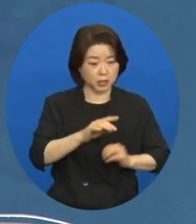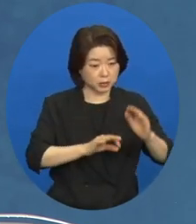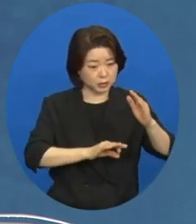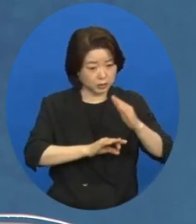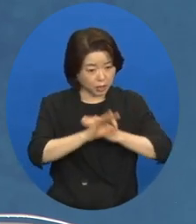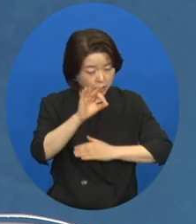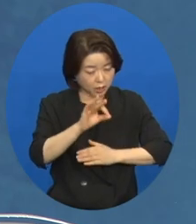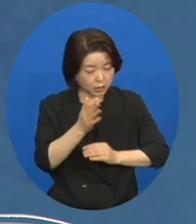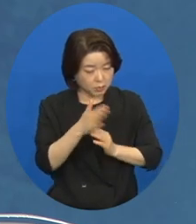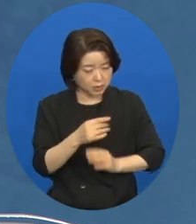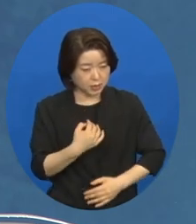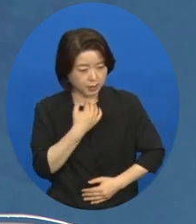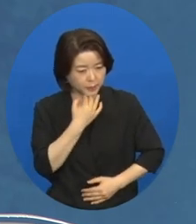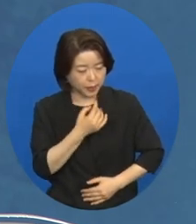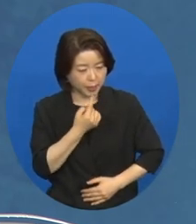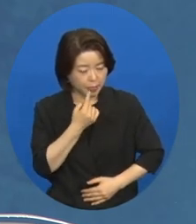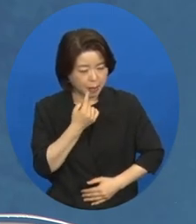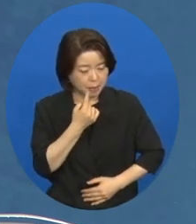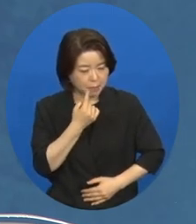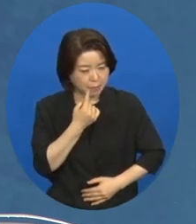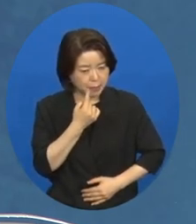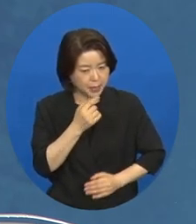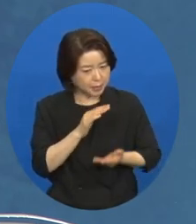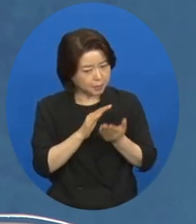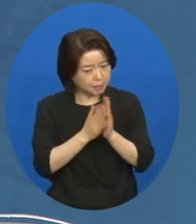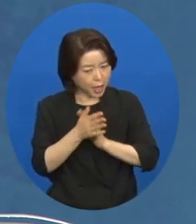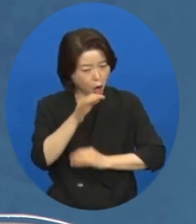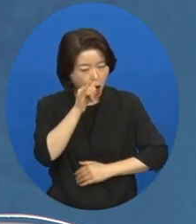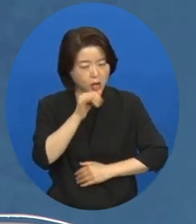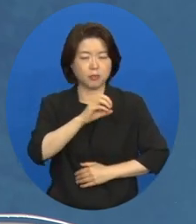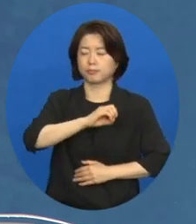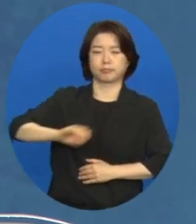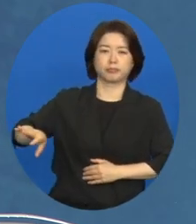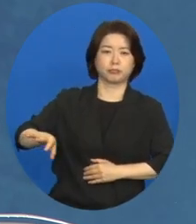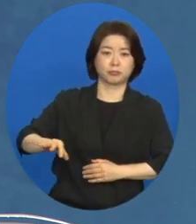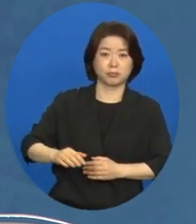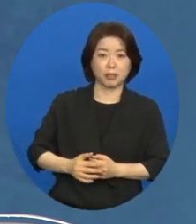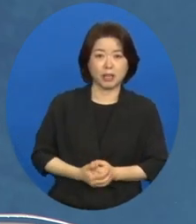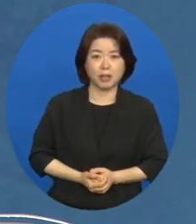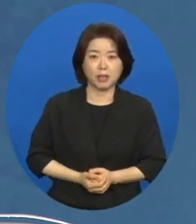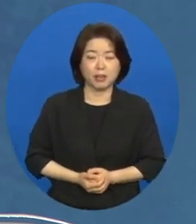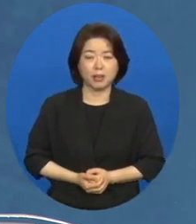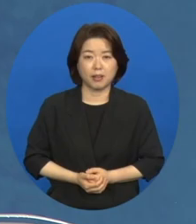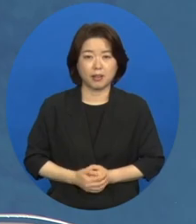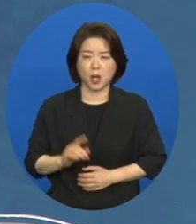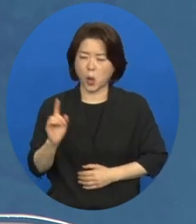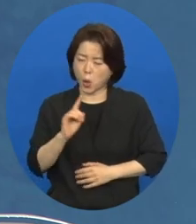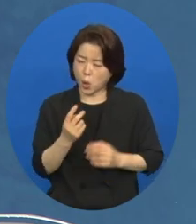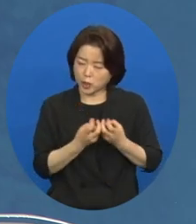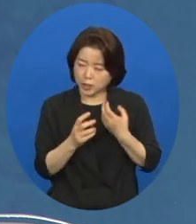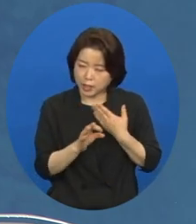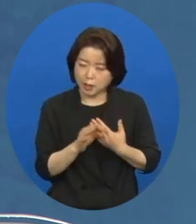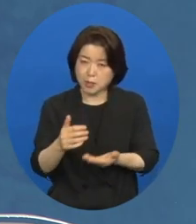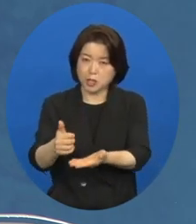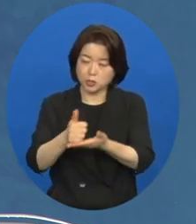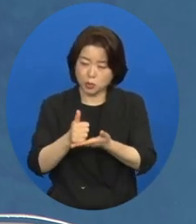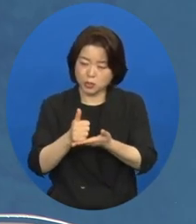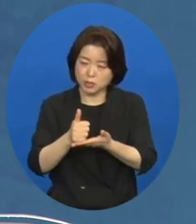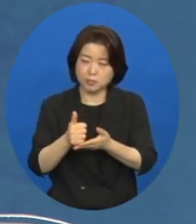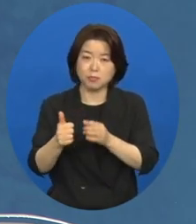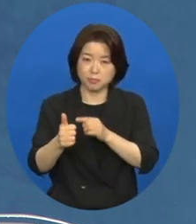조금이라도 지켜왔던 고수했던 맛이 조금이라도 변하면 가차없이 버려요. 어떻게 하면 손님을,